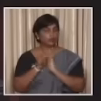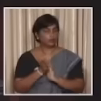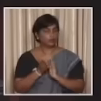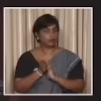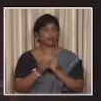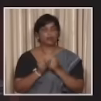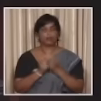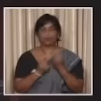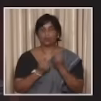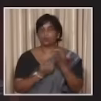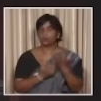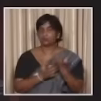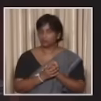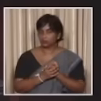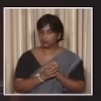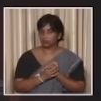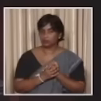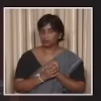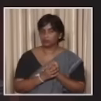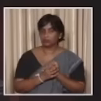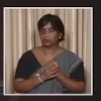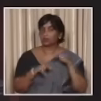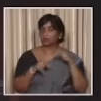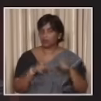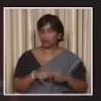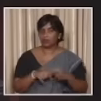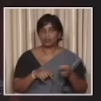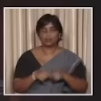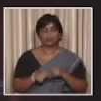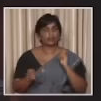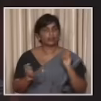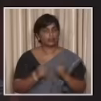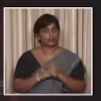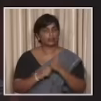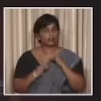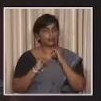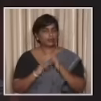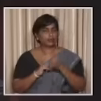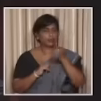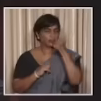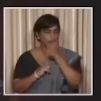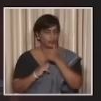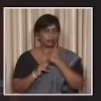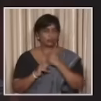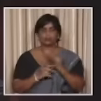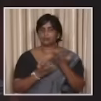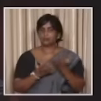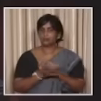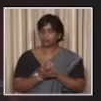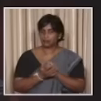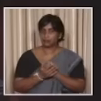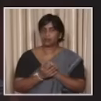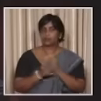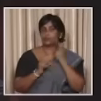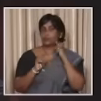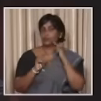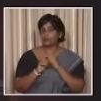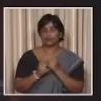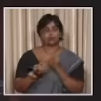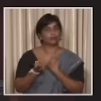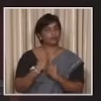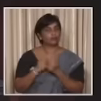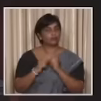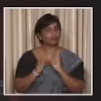සේවාවට මුදල් ලබාගෙන අද දවසේ ක්‍රිකට් වල දූෂණය හොරකම වංචාව පිළිබඳව